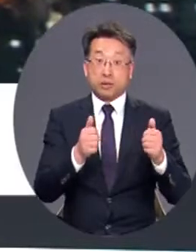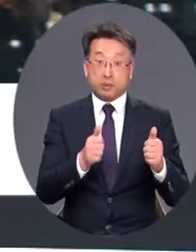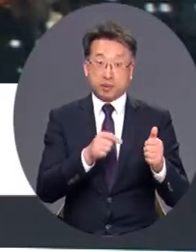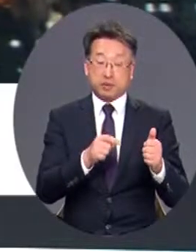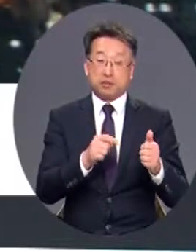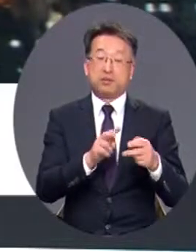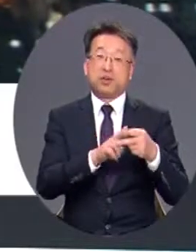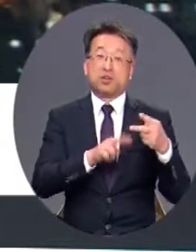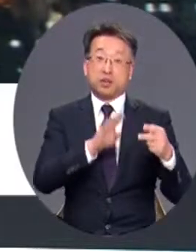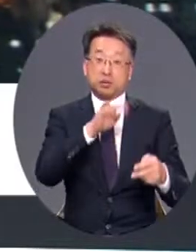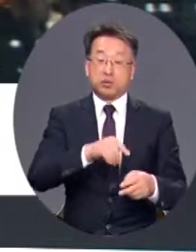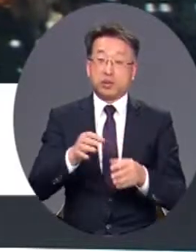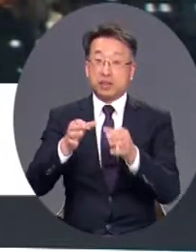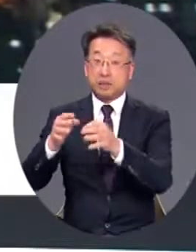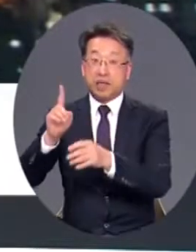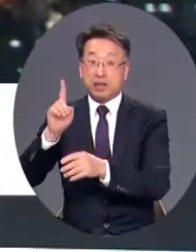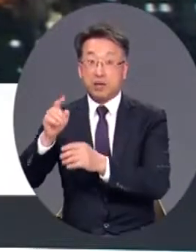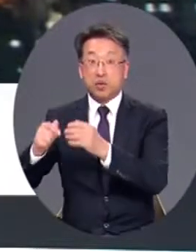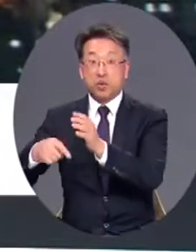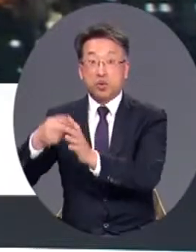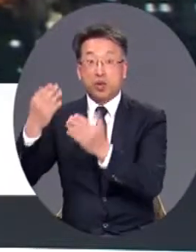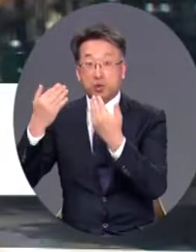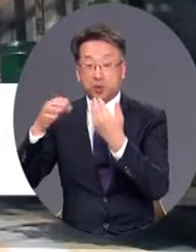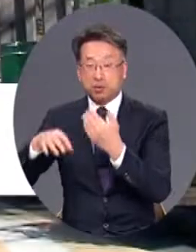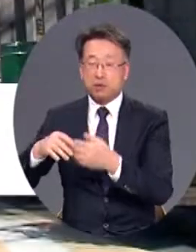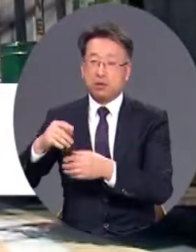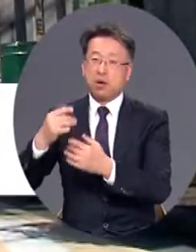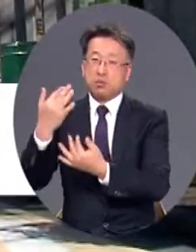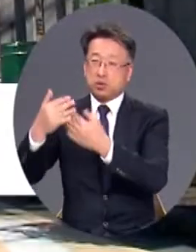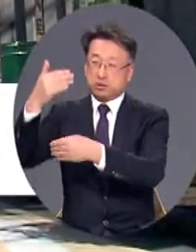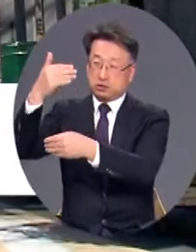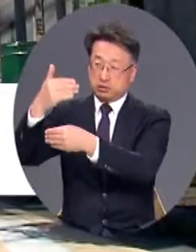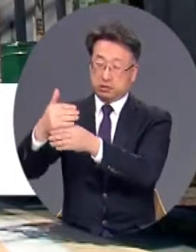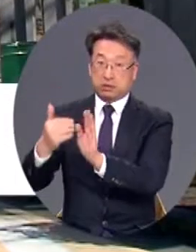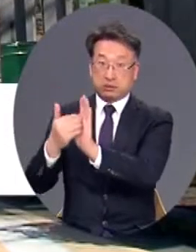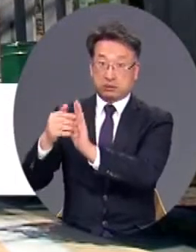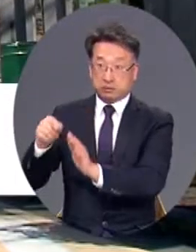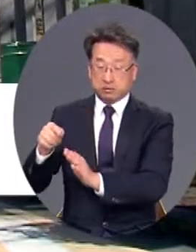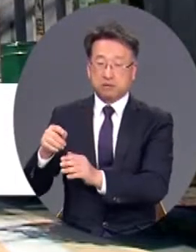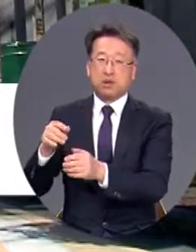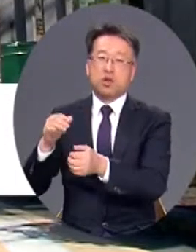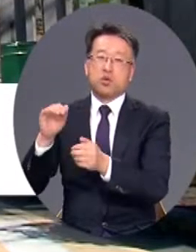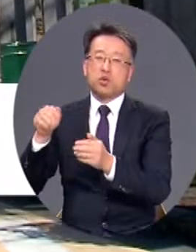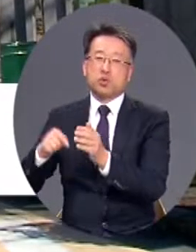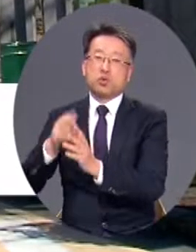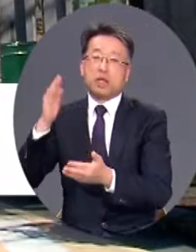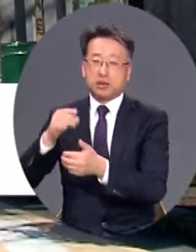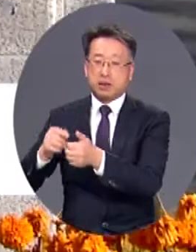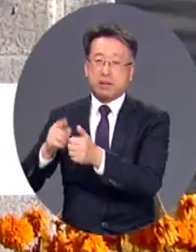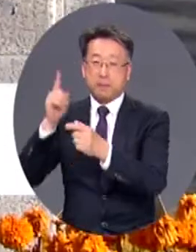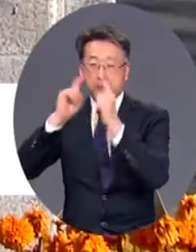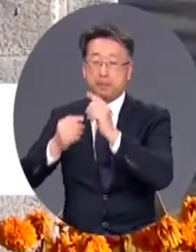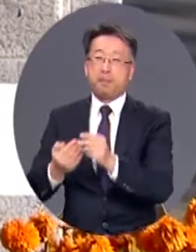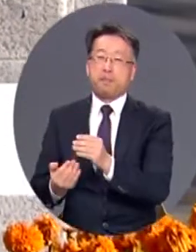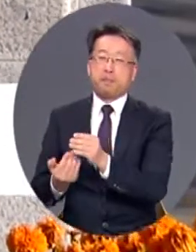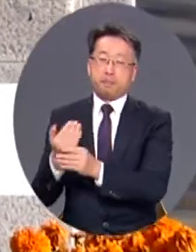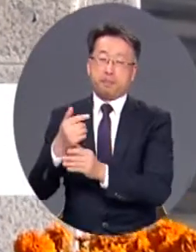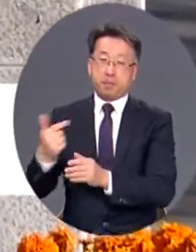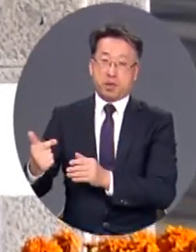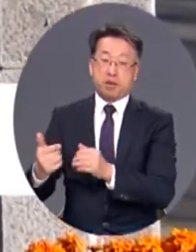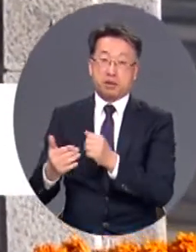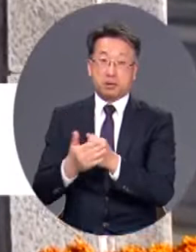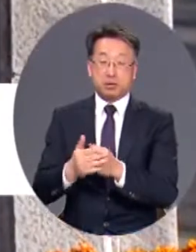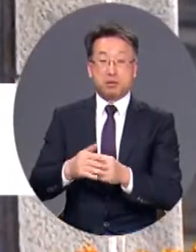창원지방법원 형사부는 김해 한 초등학교에서 방화 셔터 사고로 초등학생이 다친 것과 관련해 업무상 과실치상